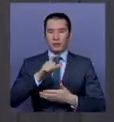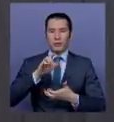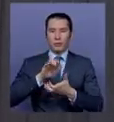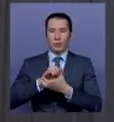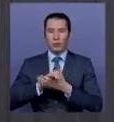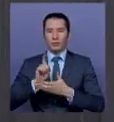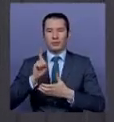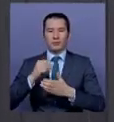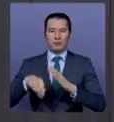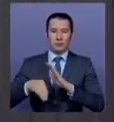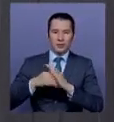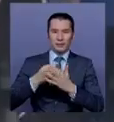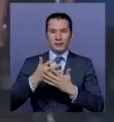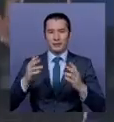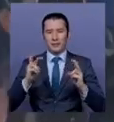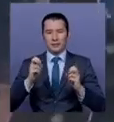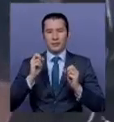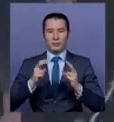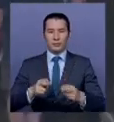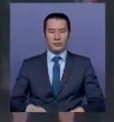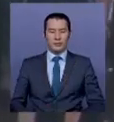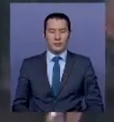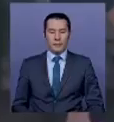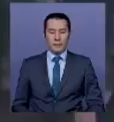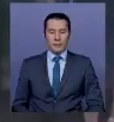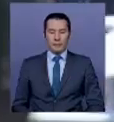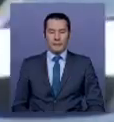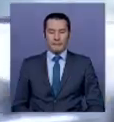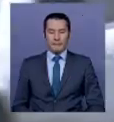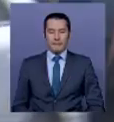алып барады деген пікірде. Салтан Нысанбек, Данияр Омар, Ботагөз Қайырбекова, Алматы арнасы, Нұр-Сұлтан.